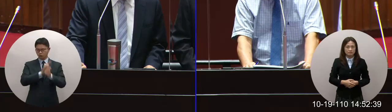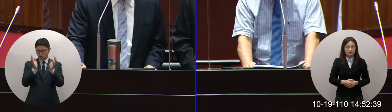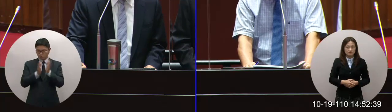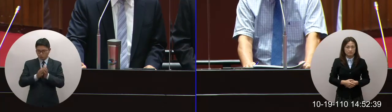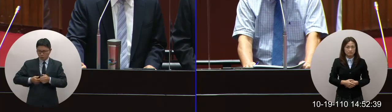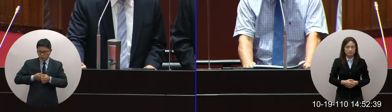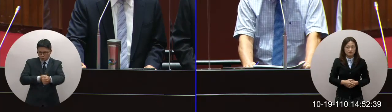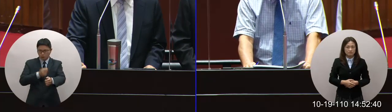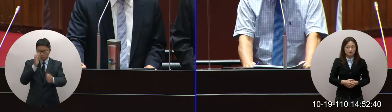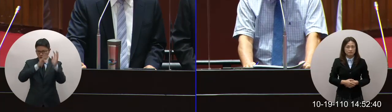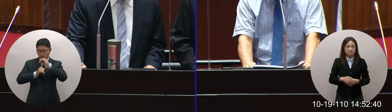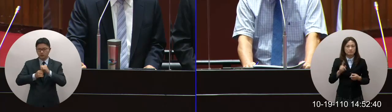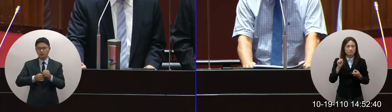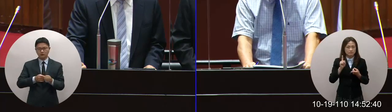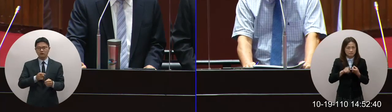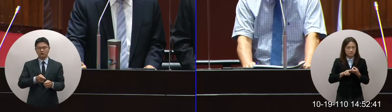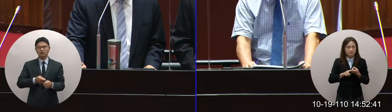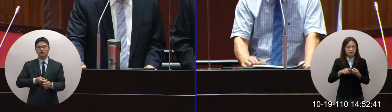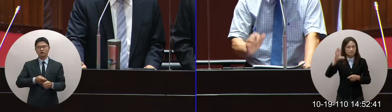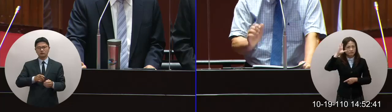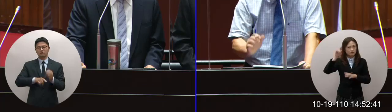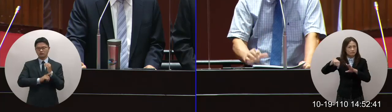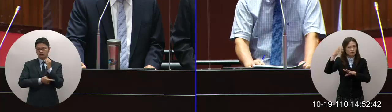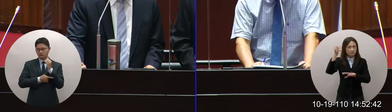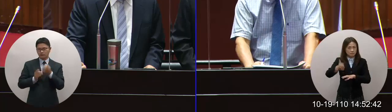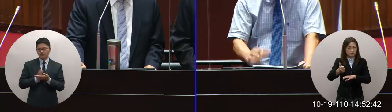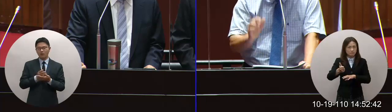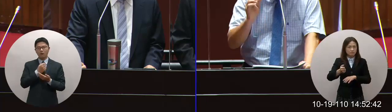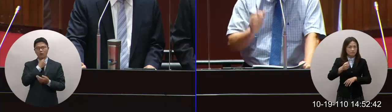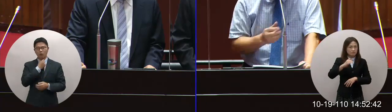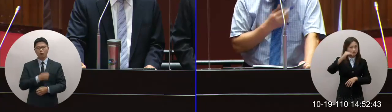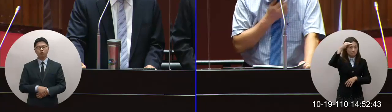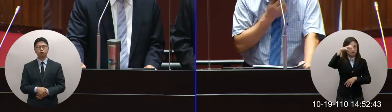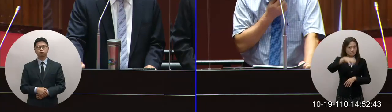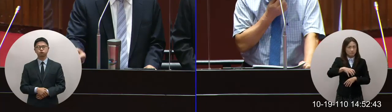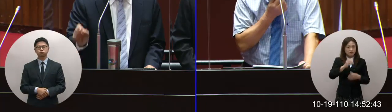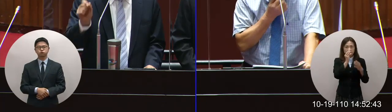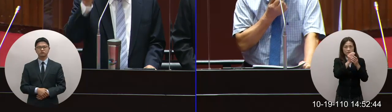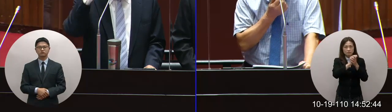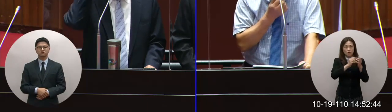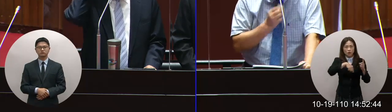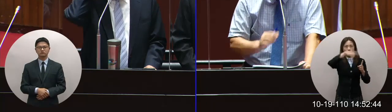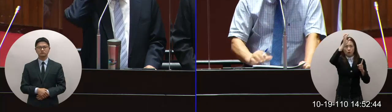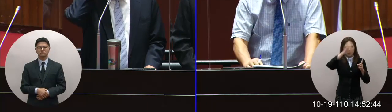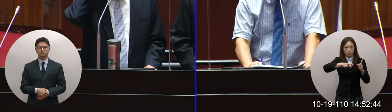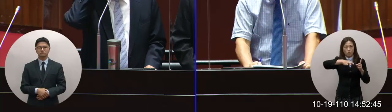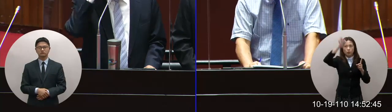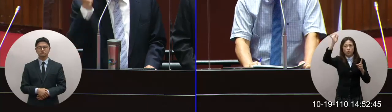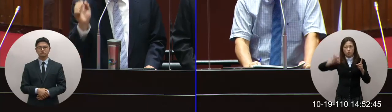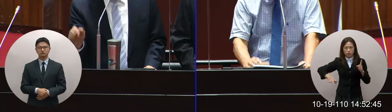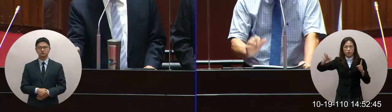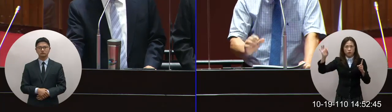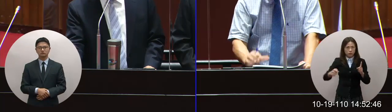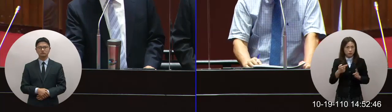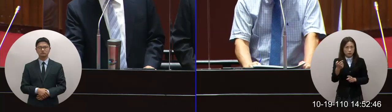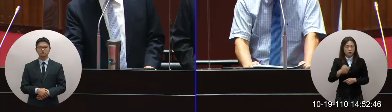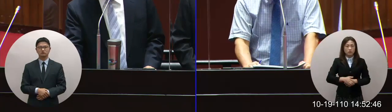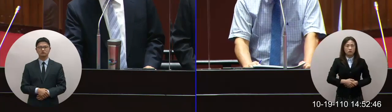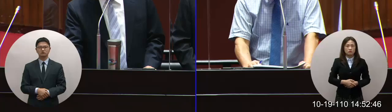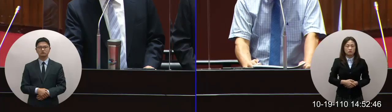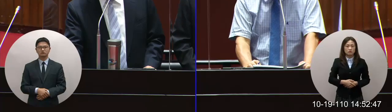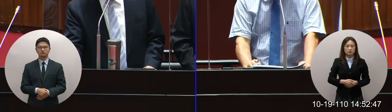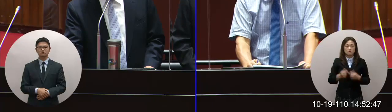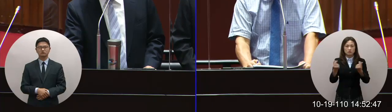查办。 对，那个苏院长，因为高端股价大幅度的波动，那府院高层啊以卫福